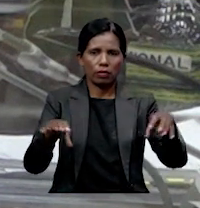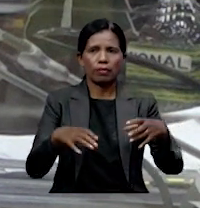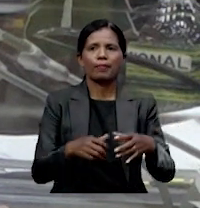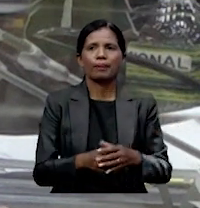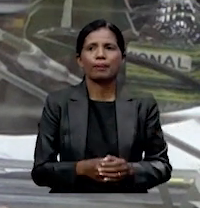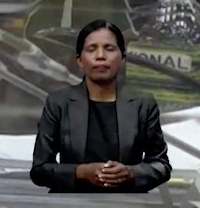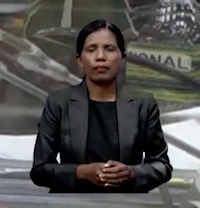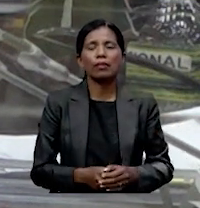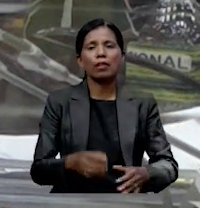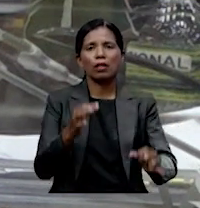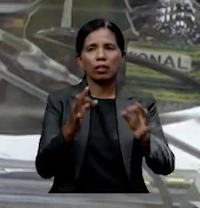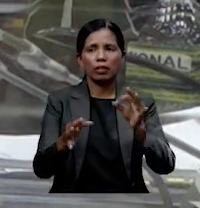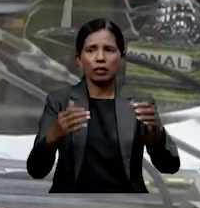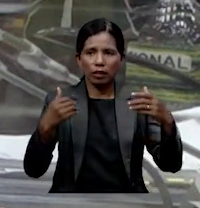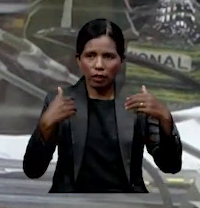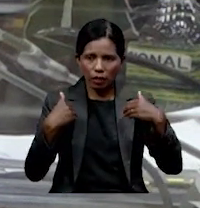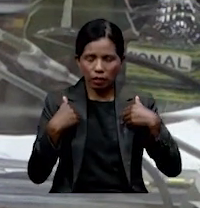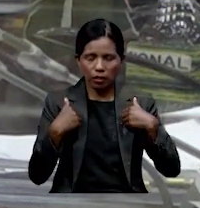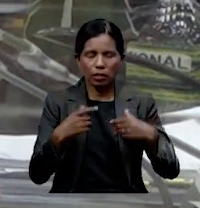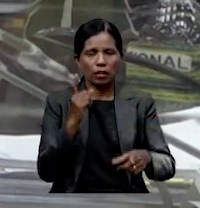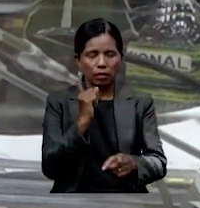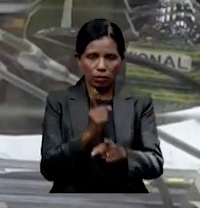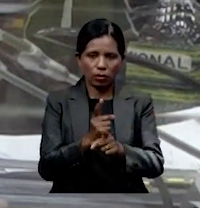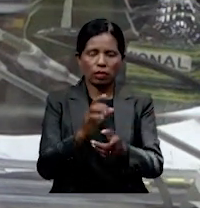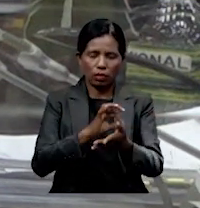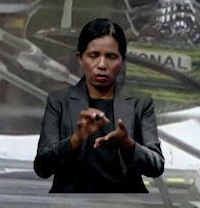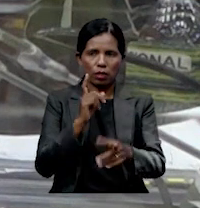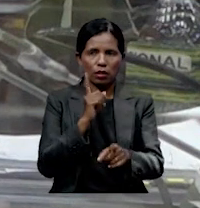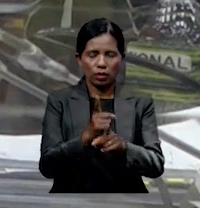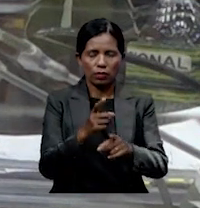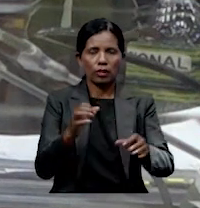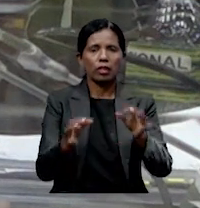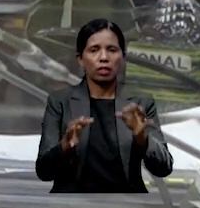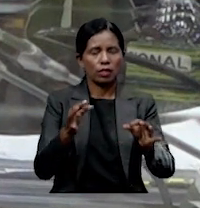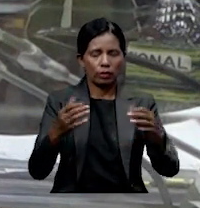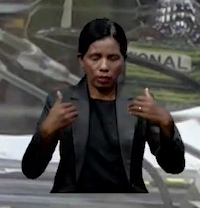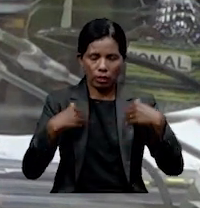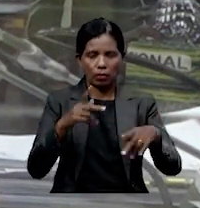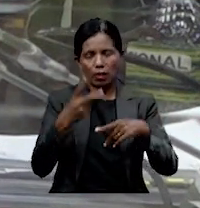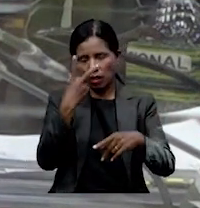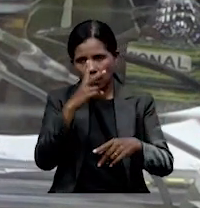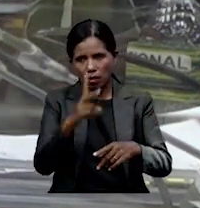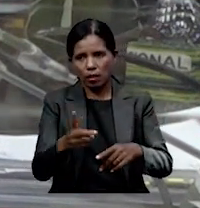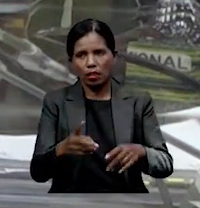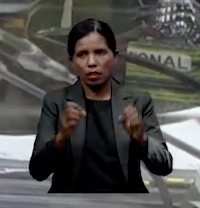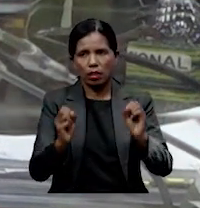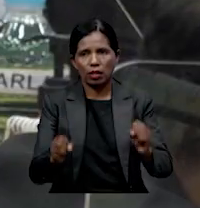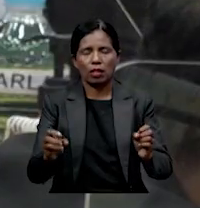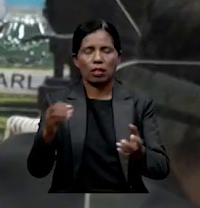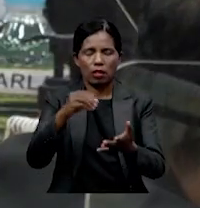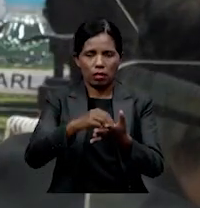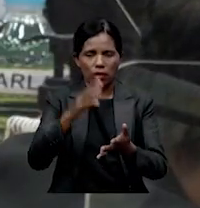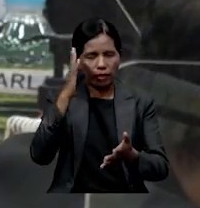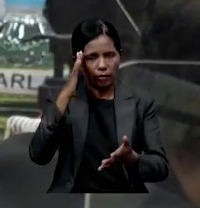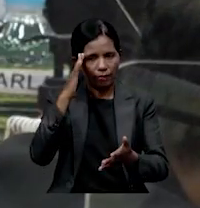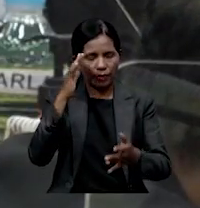Se ihana akordu claro i ihana emaruma parbahare situasaun dene por favor teng kita tau in konsiderasaun.